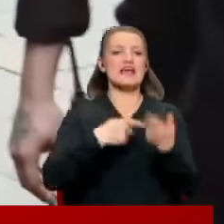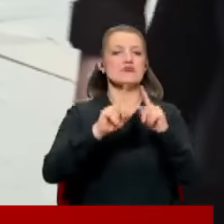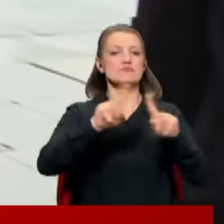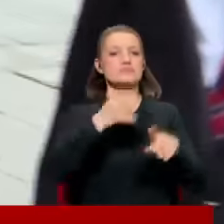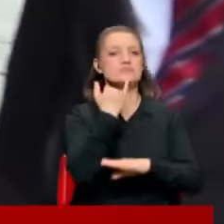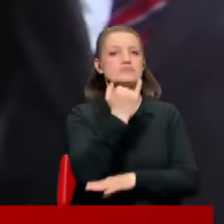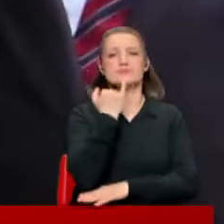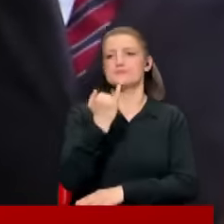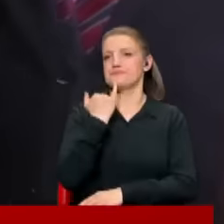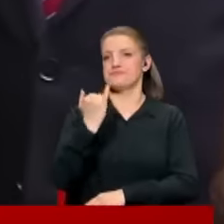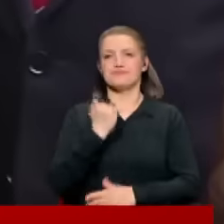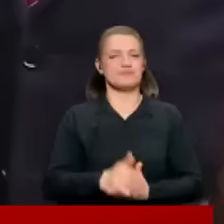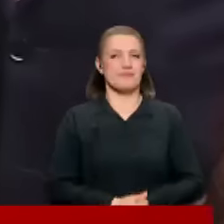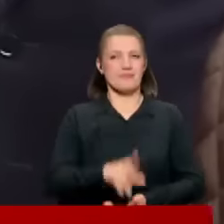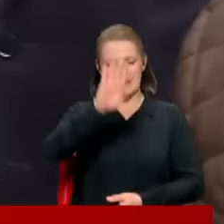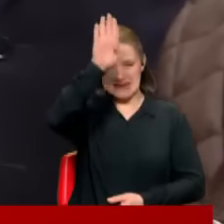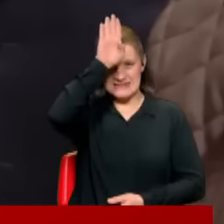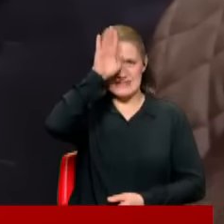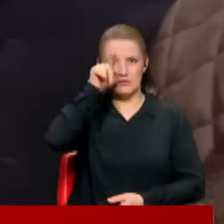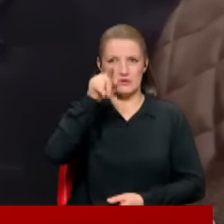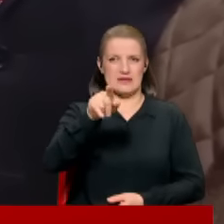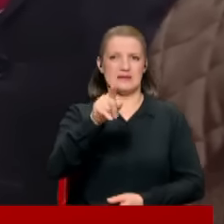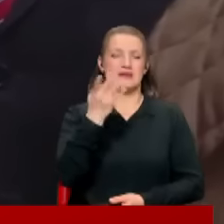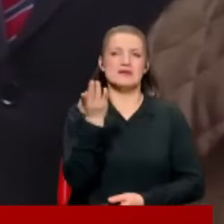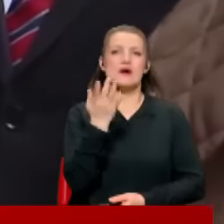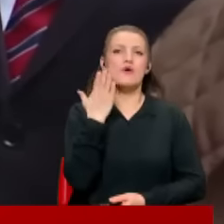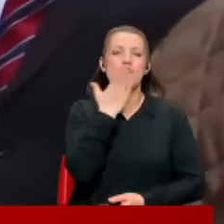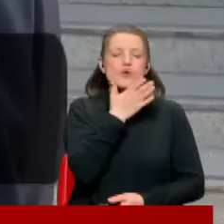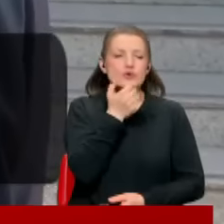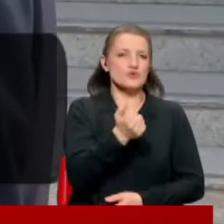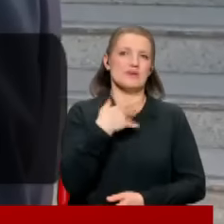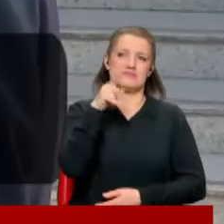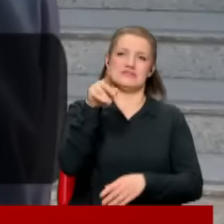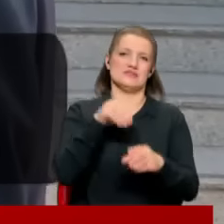Valla çok seviyorum ya. İstanbul'dan size adak adadım. Oruç tutacağım.